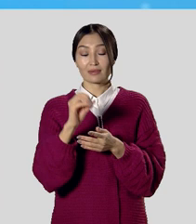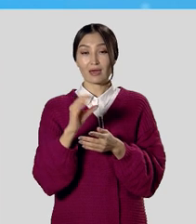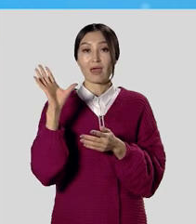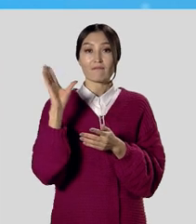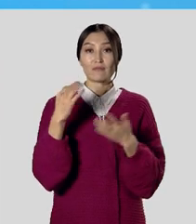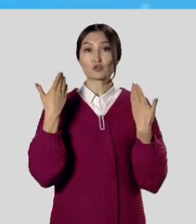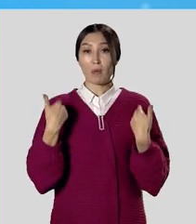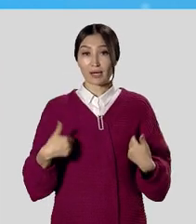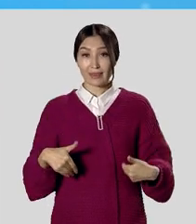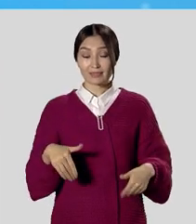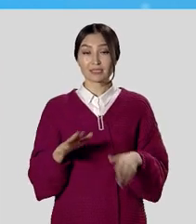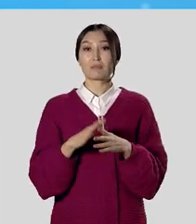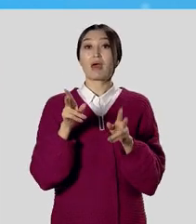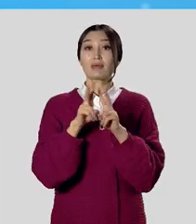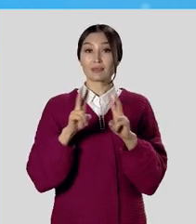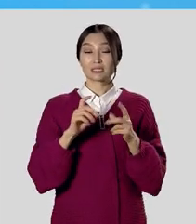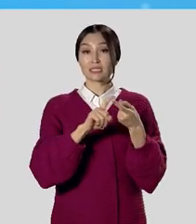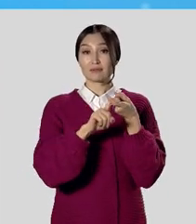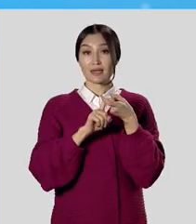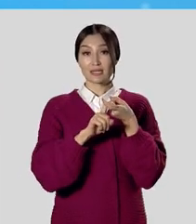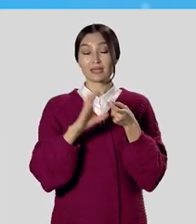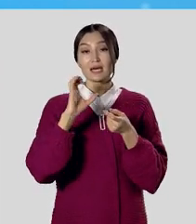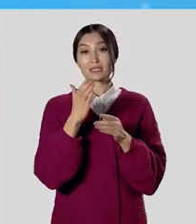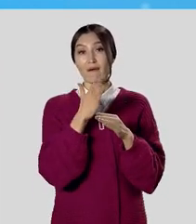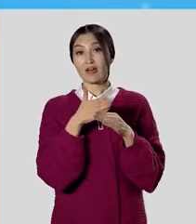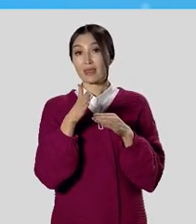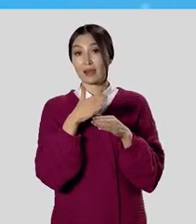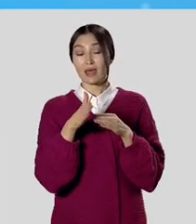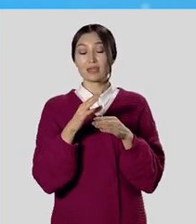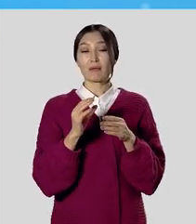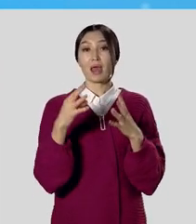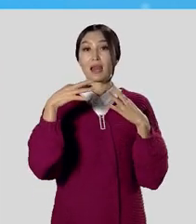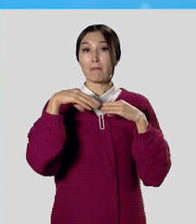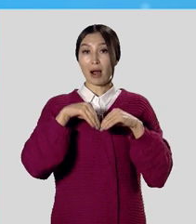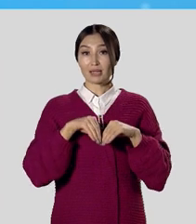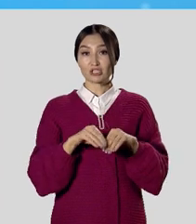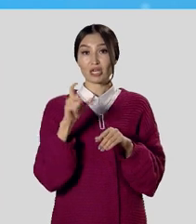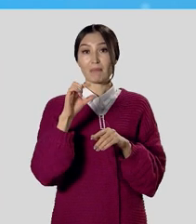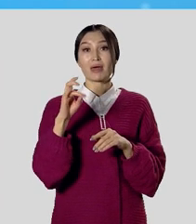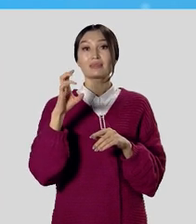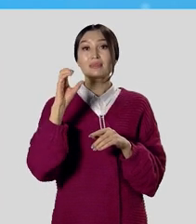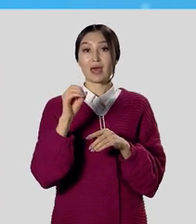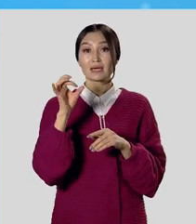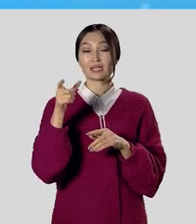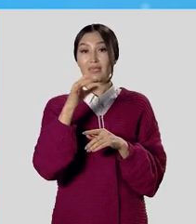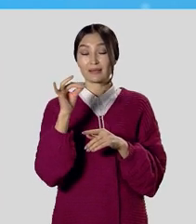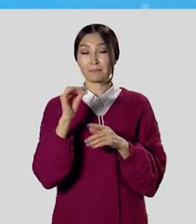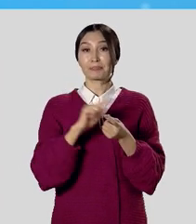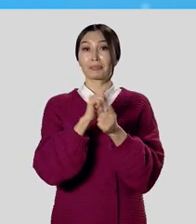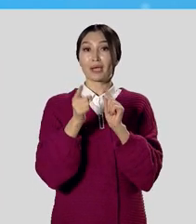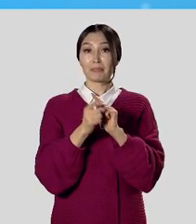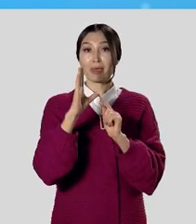во всем организме, а также связанных с выделением или поглощением энергии.